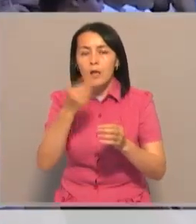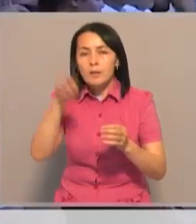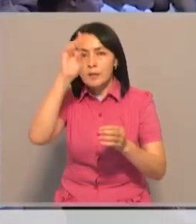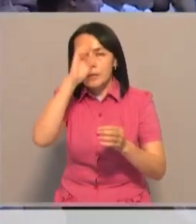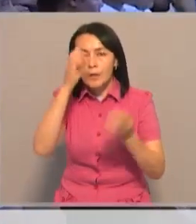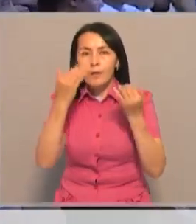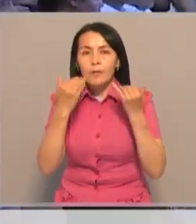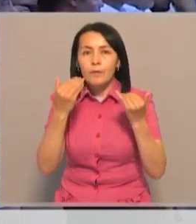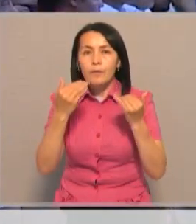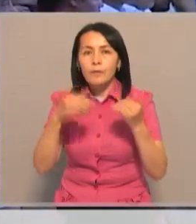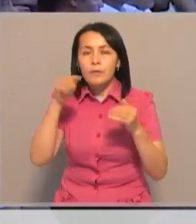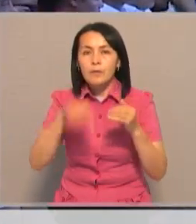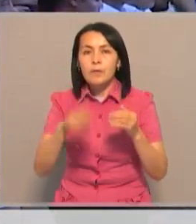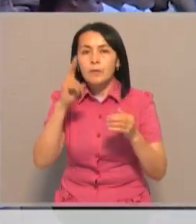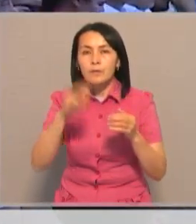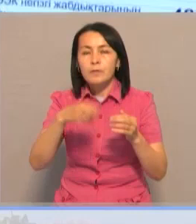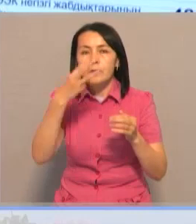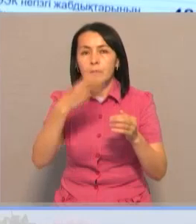стране варьировалась в пределах